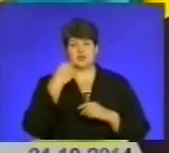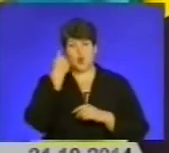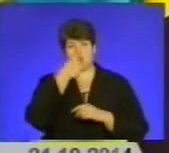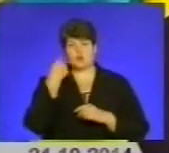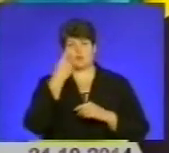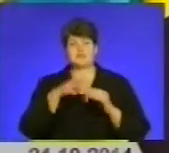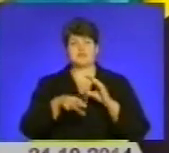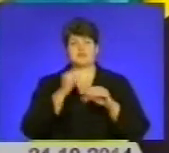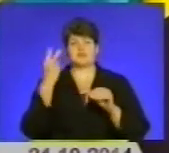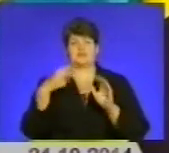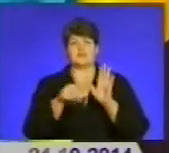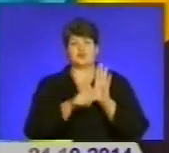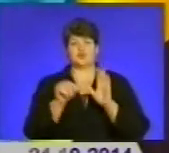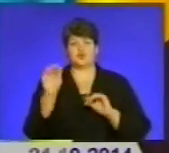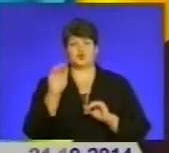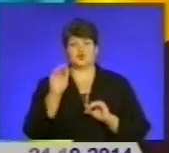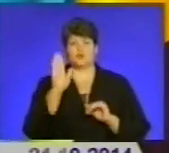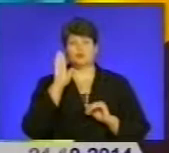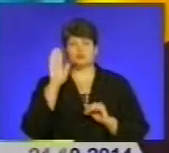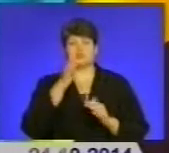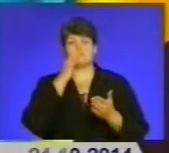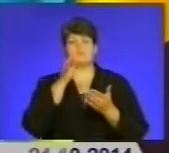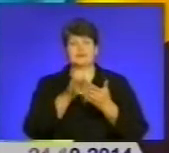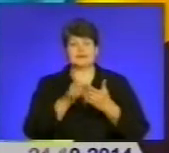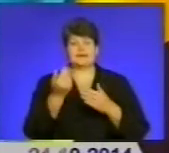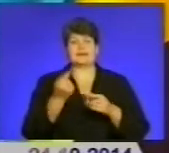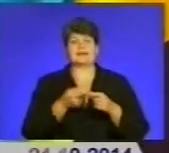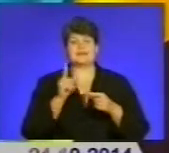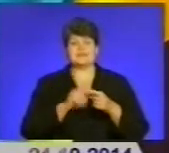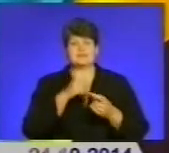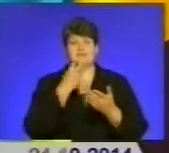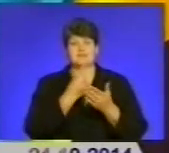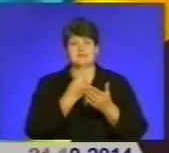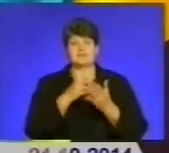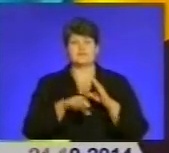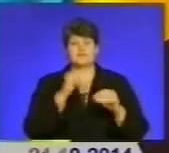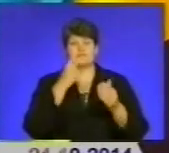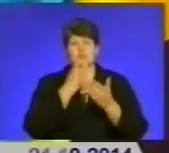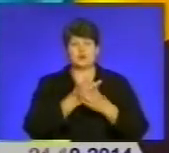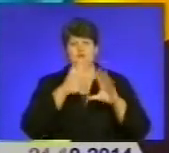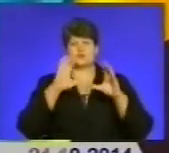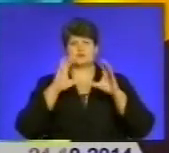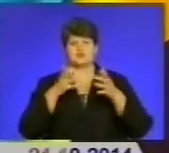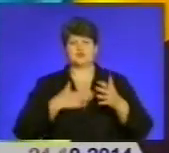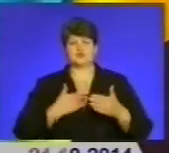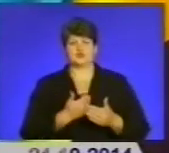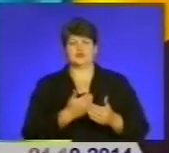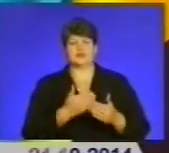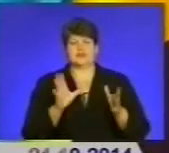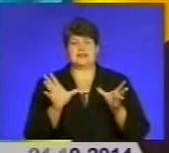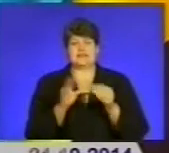вибору 26 жовтня. Будьте відповідальними, нехай ці вибори покажуть усьому світу нашу єдність і прагнення до